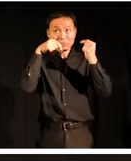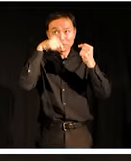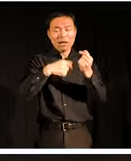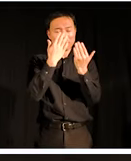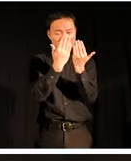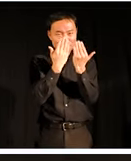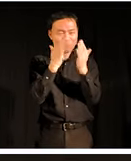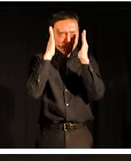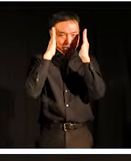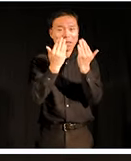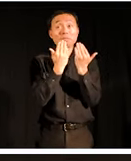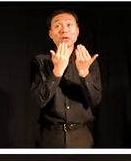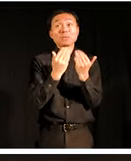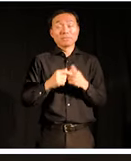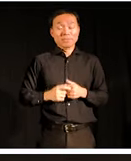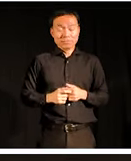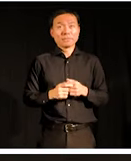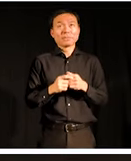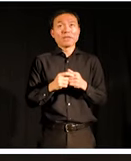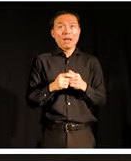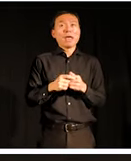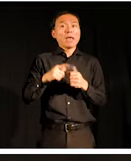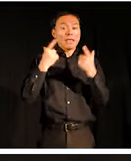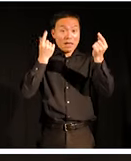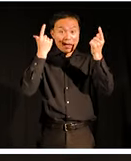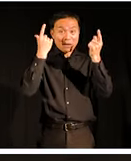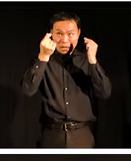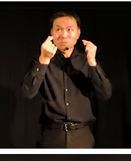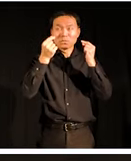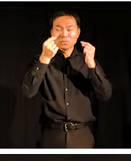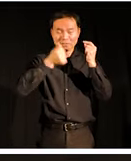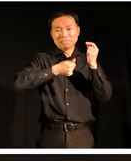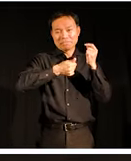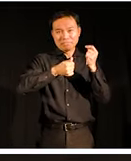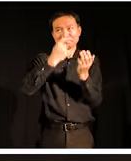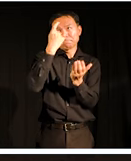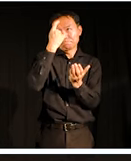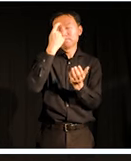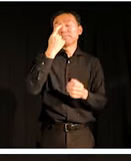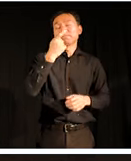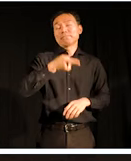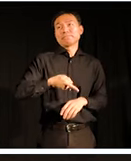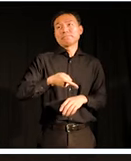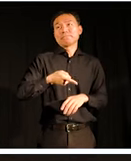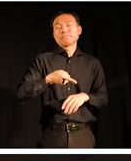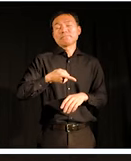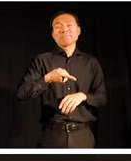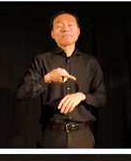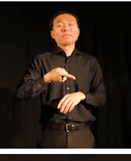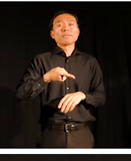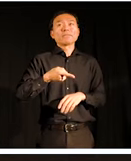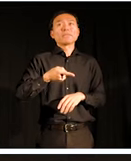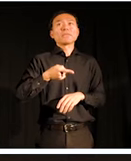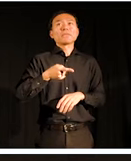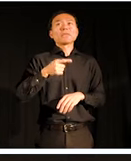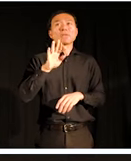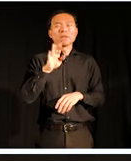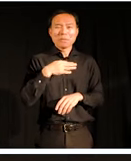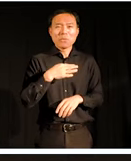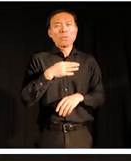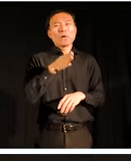でそのペルではあの大学行ったけれどもあのこのあのなんだろうえ現実は